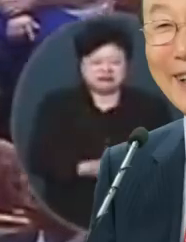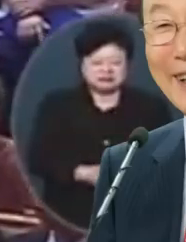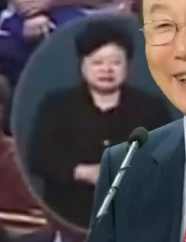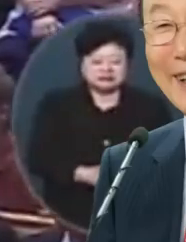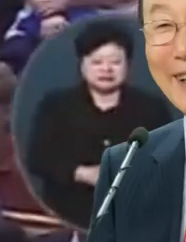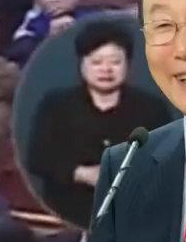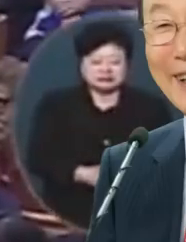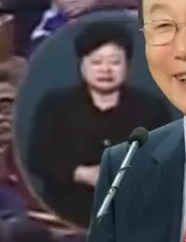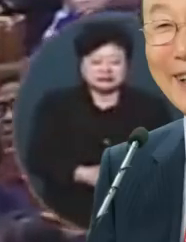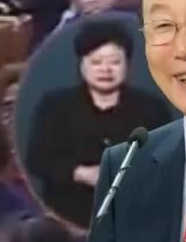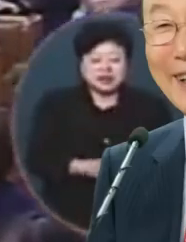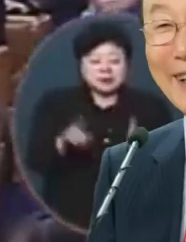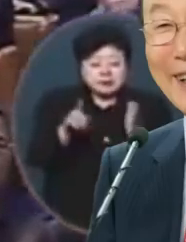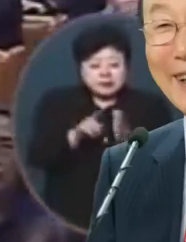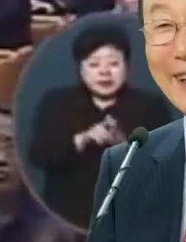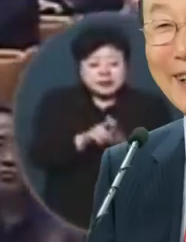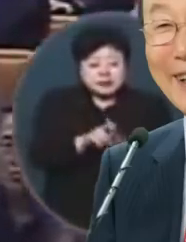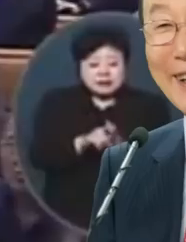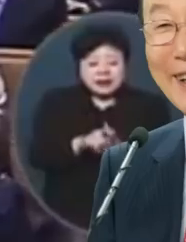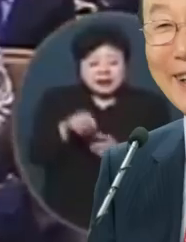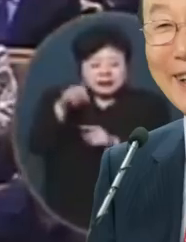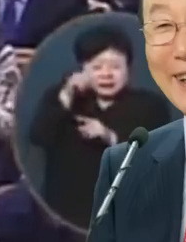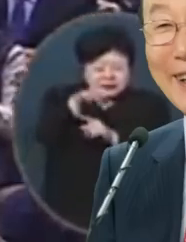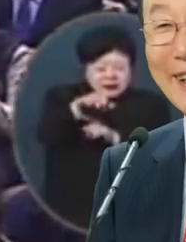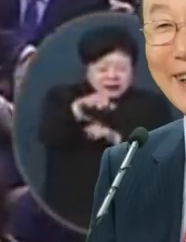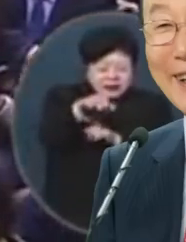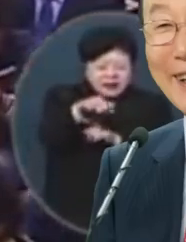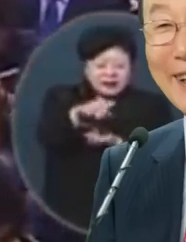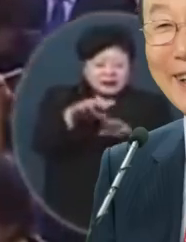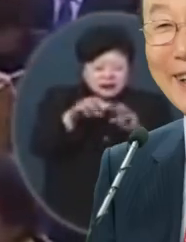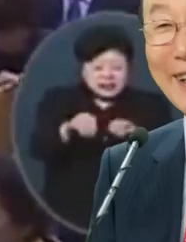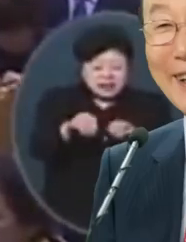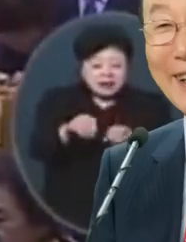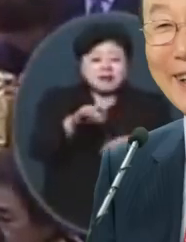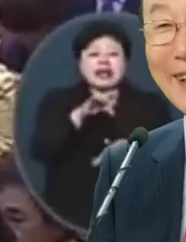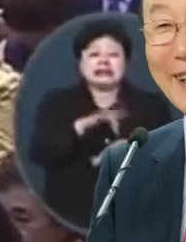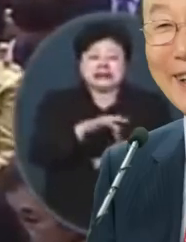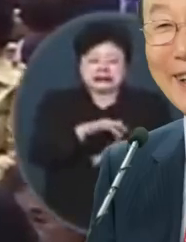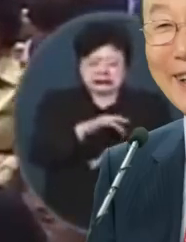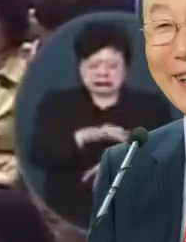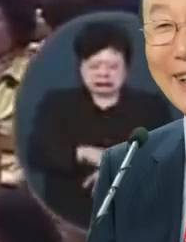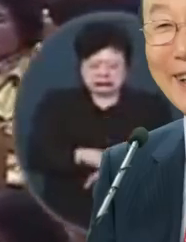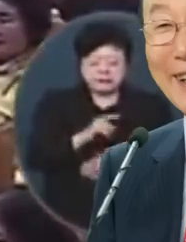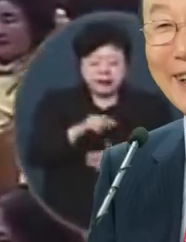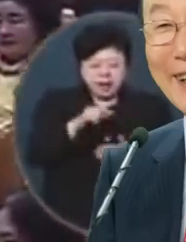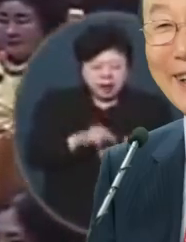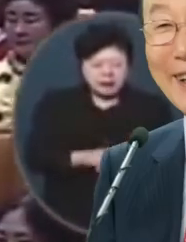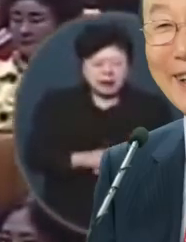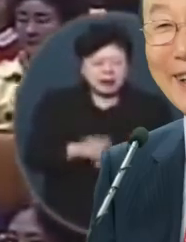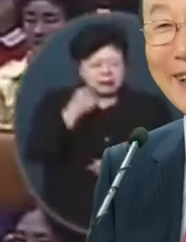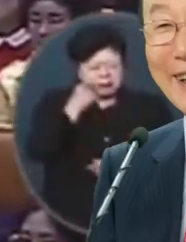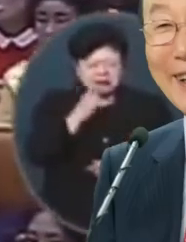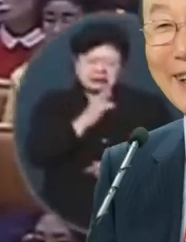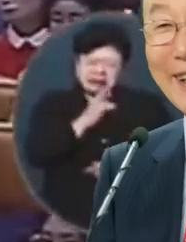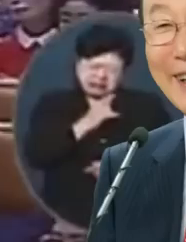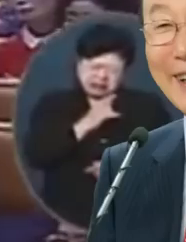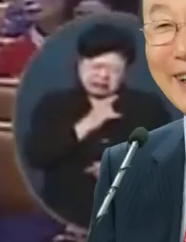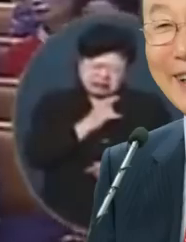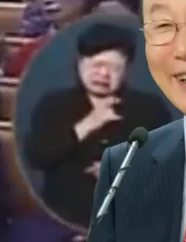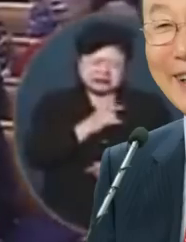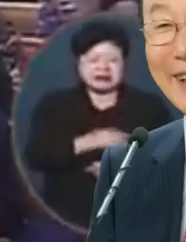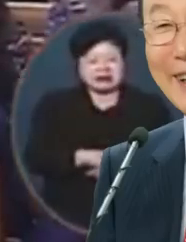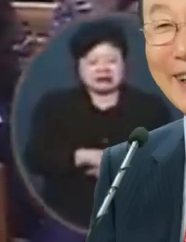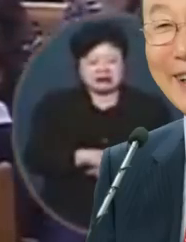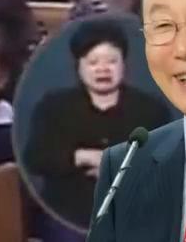것입니다. 믿음의 등대를 꺼지게 하는 것도 마귀가 하는 것입니다. 마음에 할 수 없다, 못한다, 안 되다